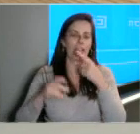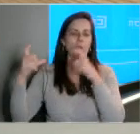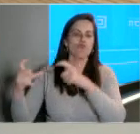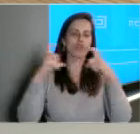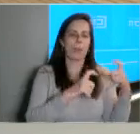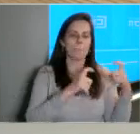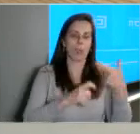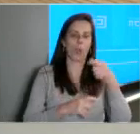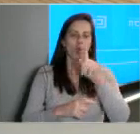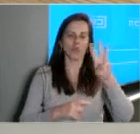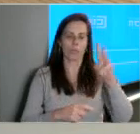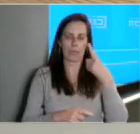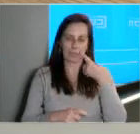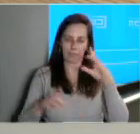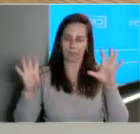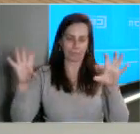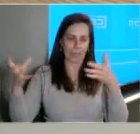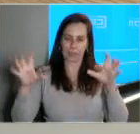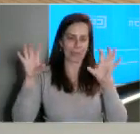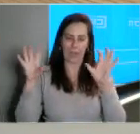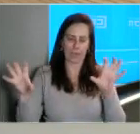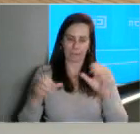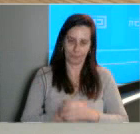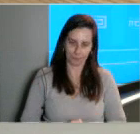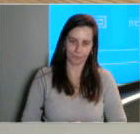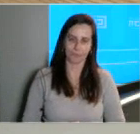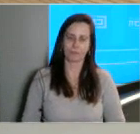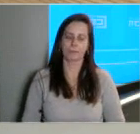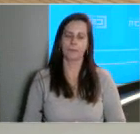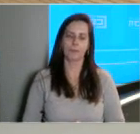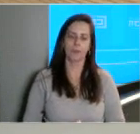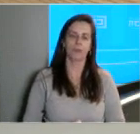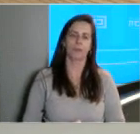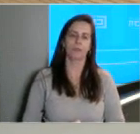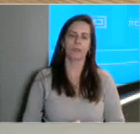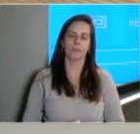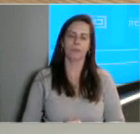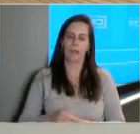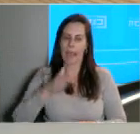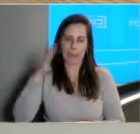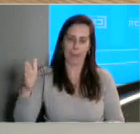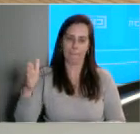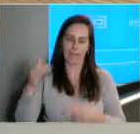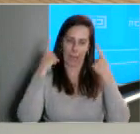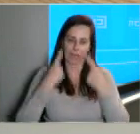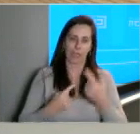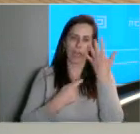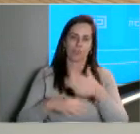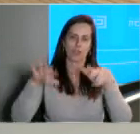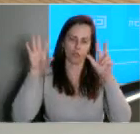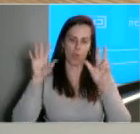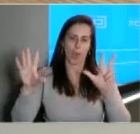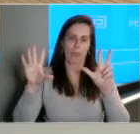גושים, בואו נראה בעצם את מפת הגושים ואיך זה יתחלק בכנסת ה-23. שימו לב, גוש הימין החרדים,